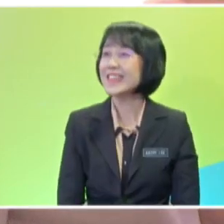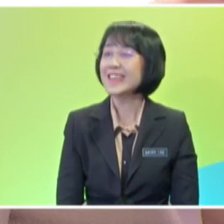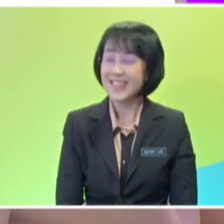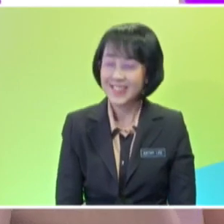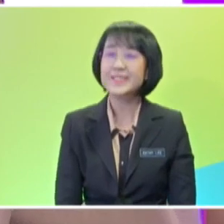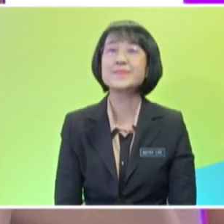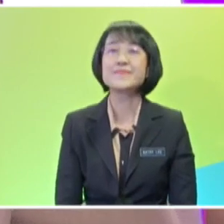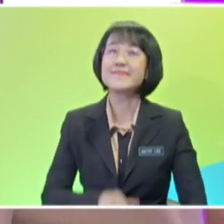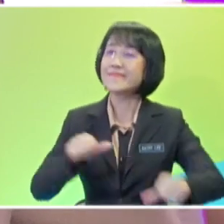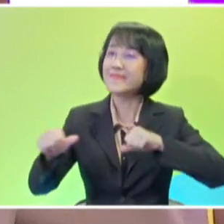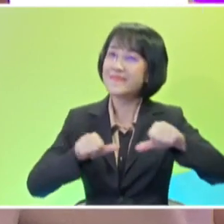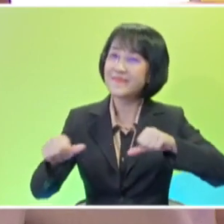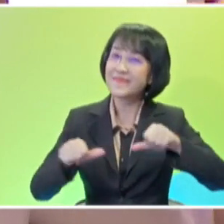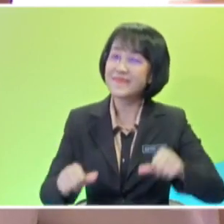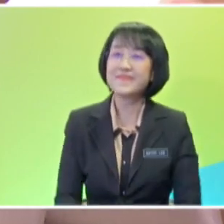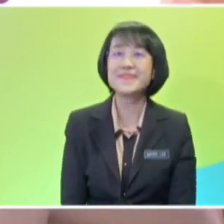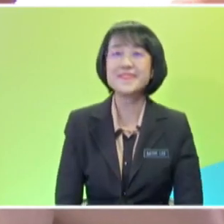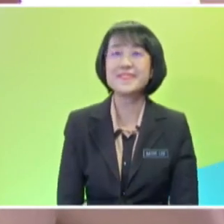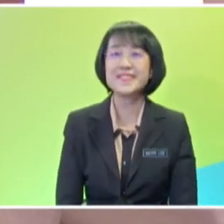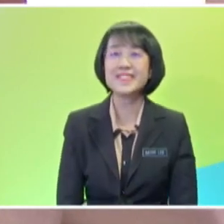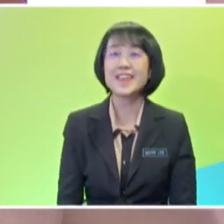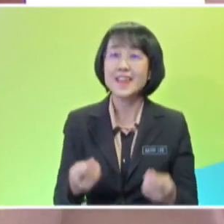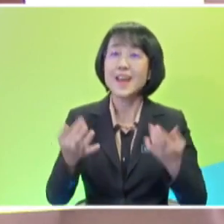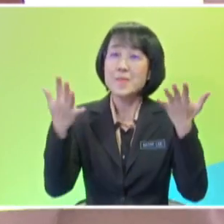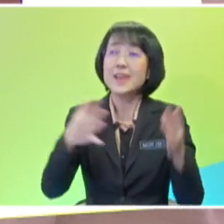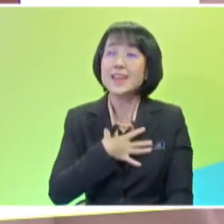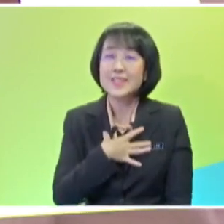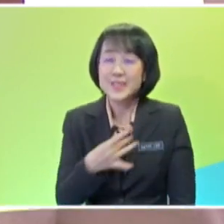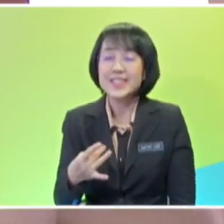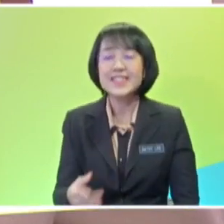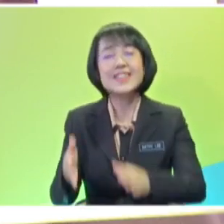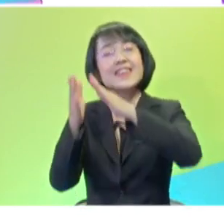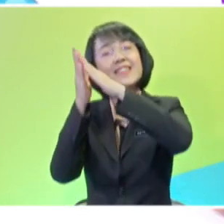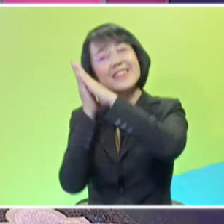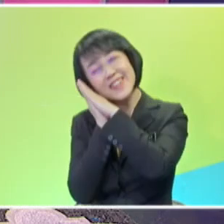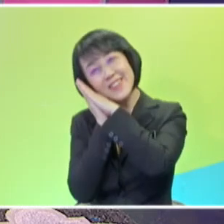yang sangat ramai yang suka buat adalah tidur